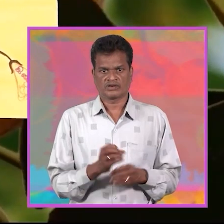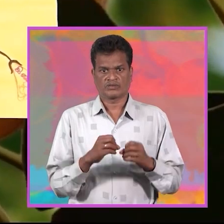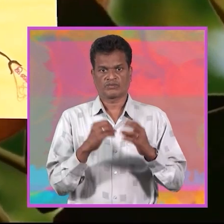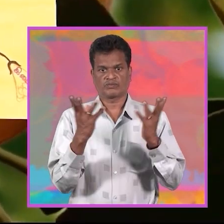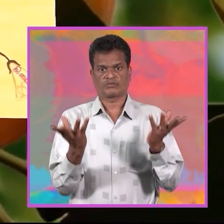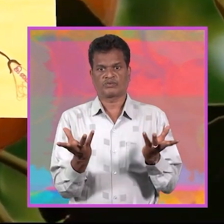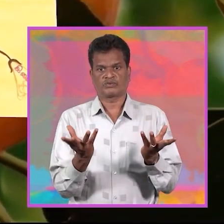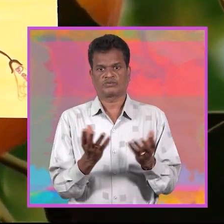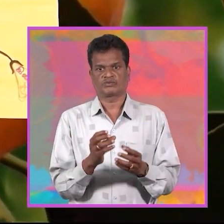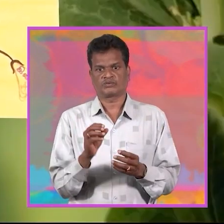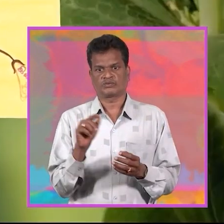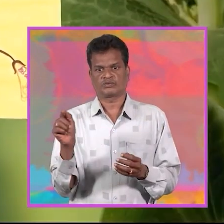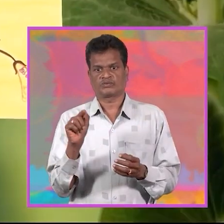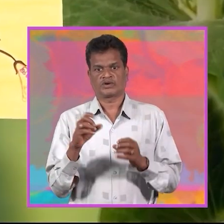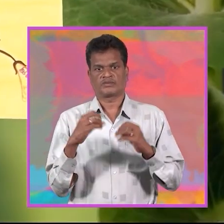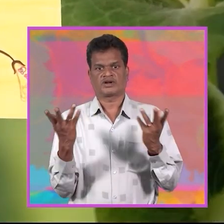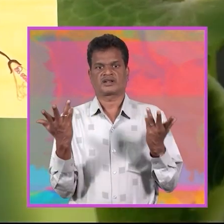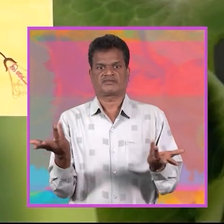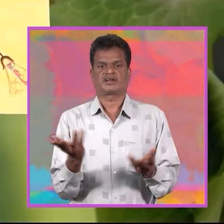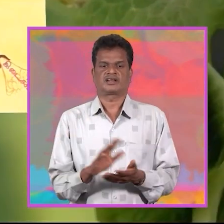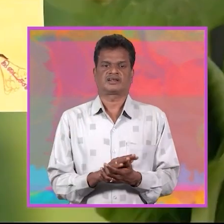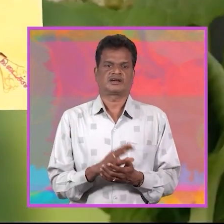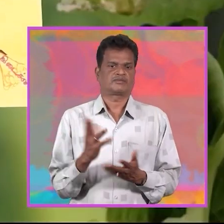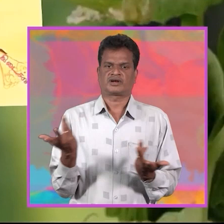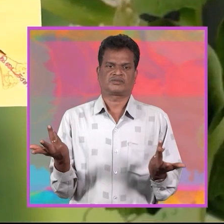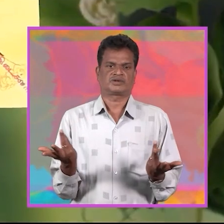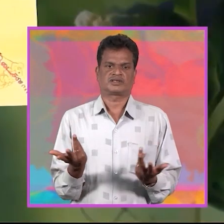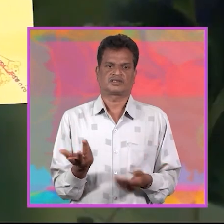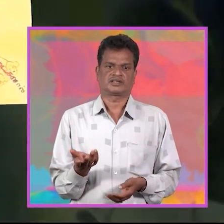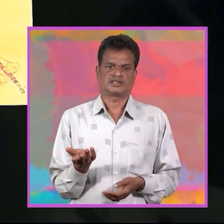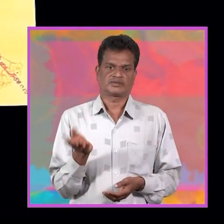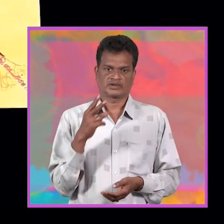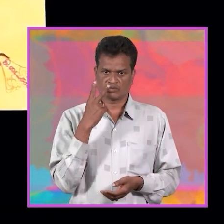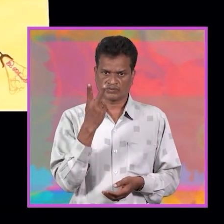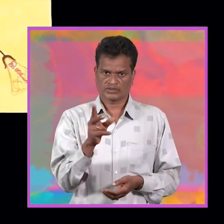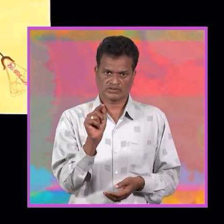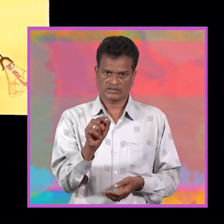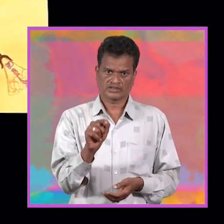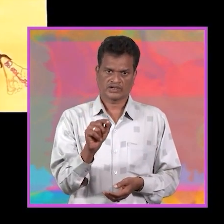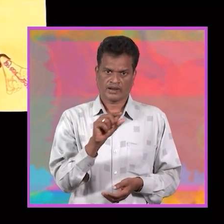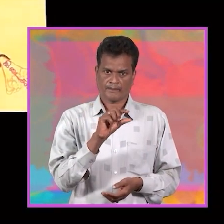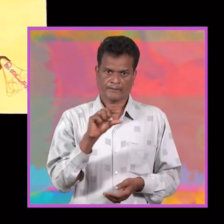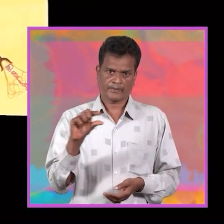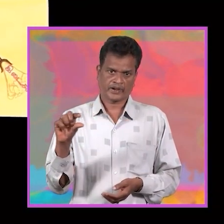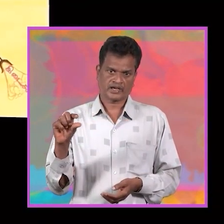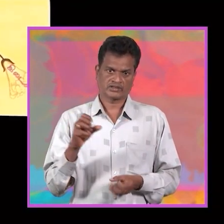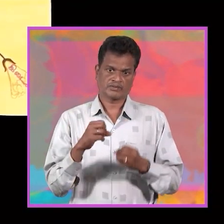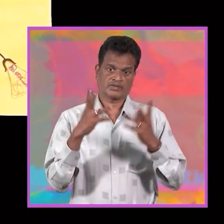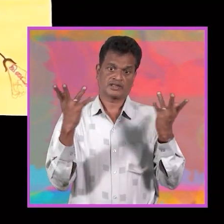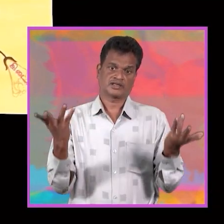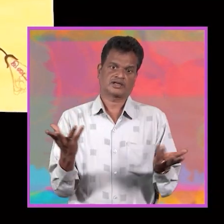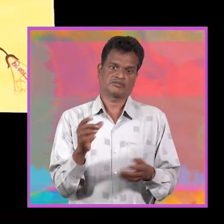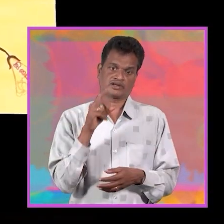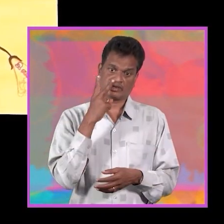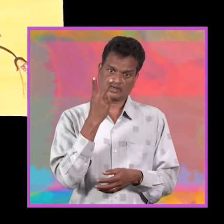முட்டுகளாக இருக்கிறது, அது இன்னும் மலரவில்லை, அதை பற்றி நம்ம பார்க்க போவதில்லை என்பதை குறிப்பிடுவதற்காகத்தான் பெயர்ச்சொல்லை மட்டும் மலர்ந்திருக்கிற மாதிரி இங்கே